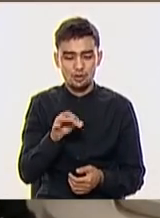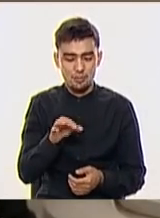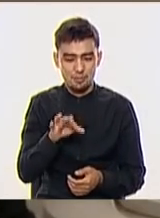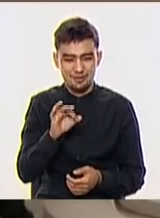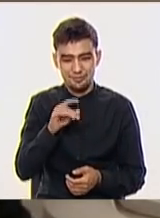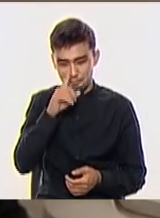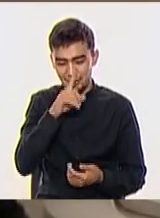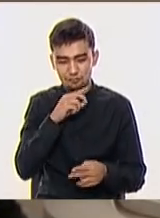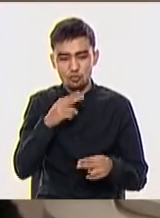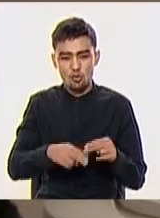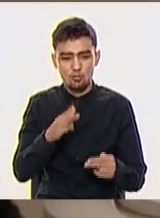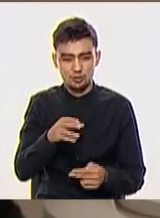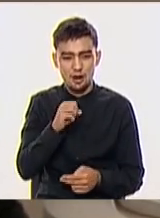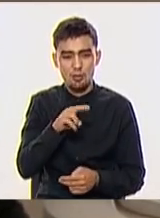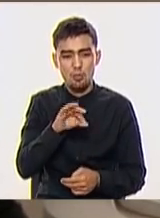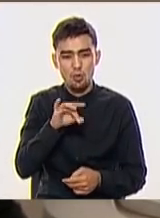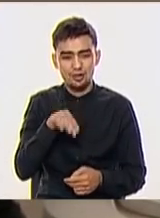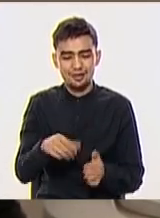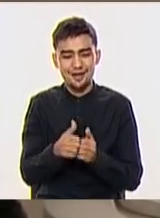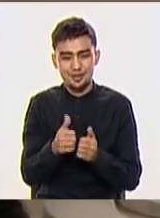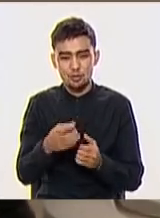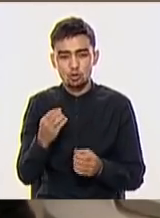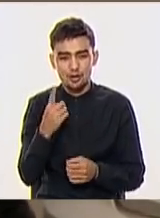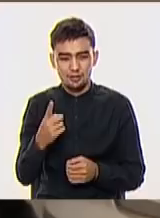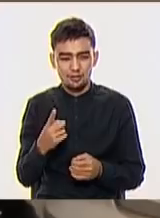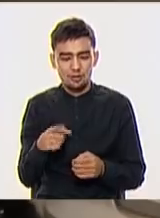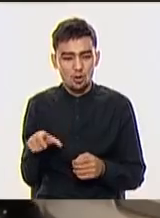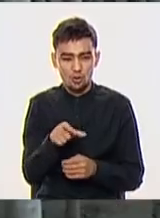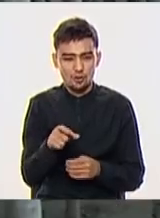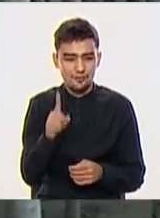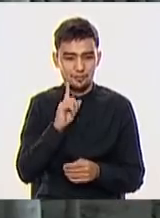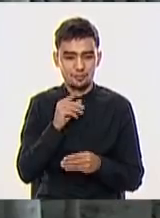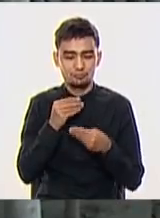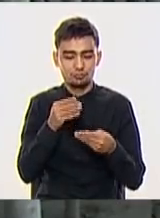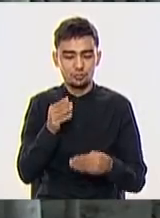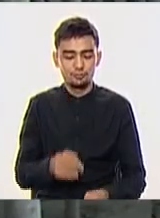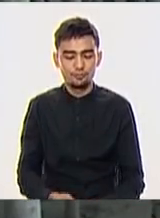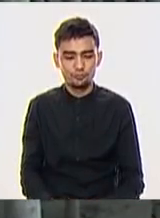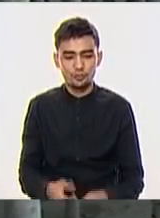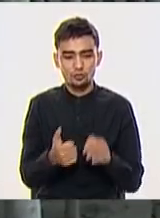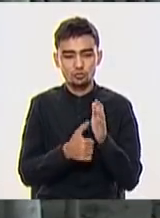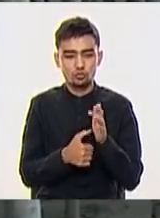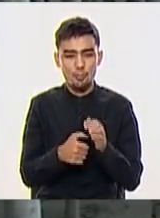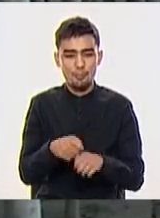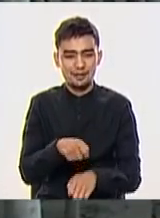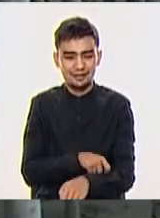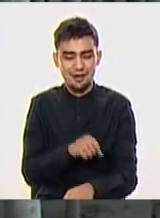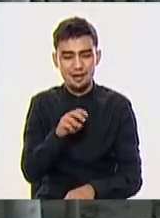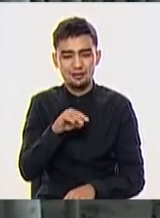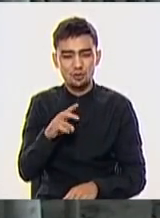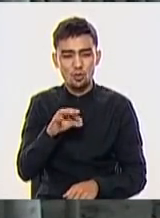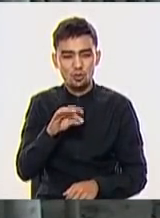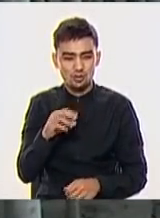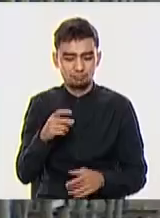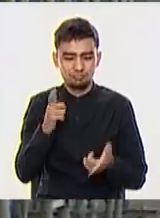жоспарлап отырмыз. Мамырда апорттың жанындағы тағы тәріздес жолды қолданысқа береміз. Бас аяғы 600 метрді құрау тиіс Алтын Ордадағы